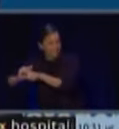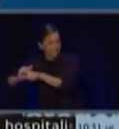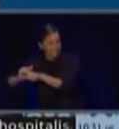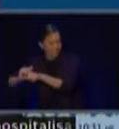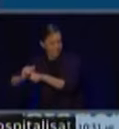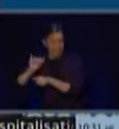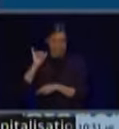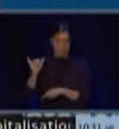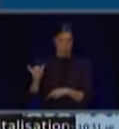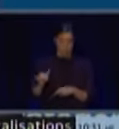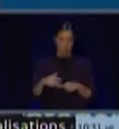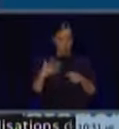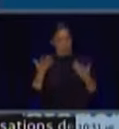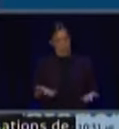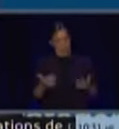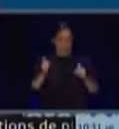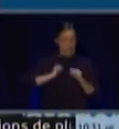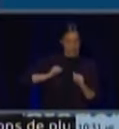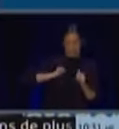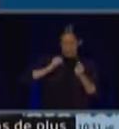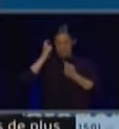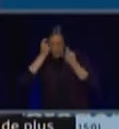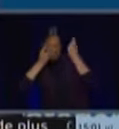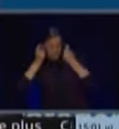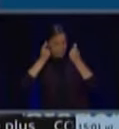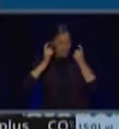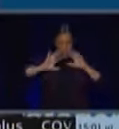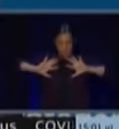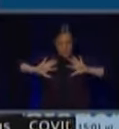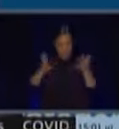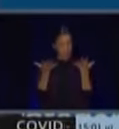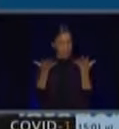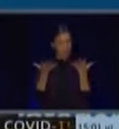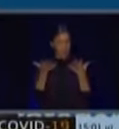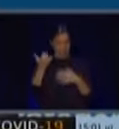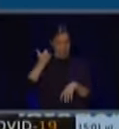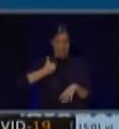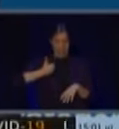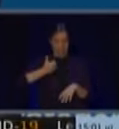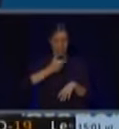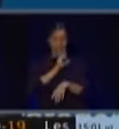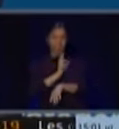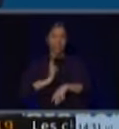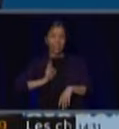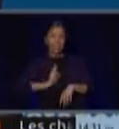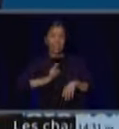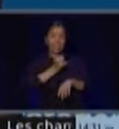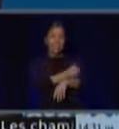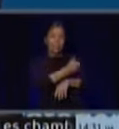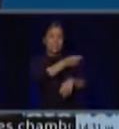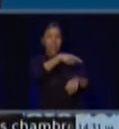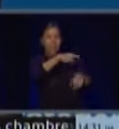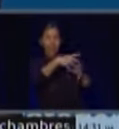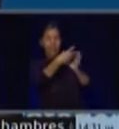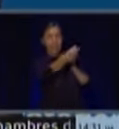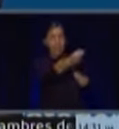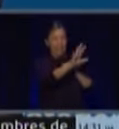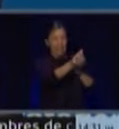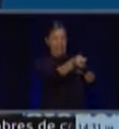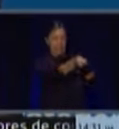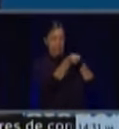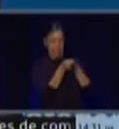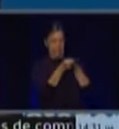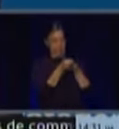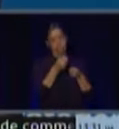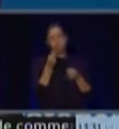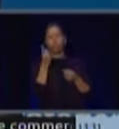certains avantages. Donc, on est en train de regarder ça, on est en train de regarder aussi l'organisation du travail de façon générale.